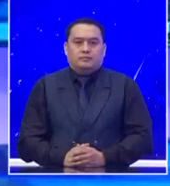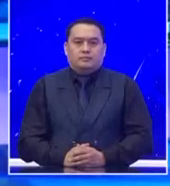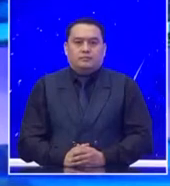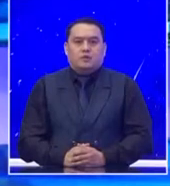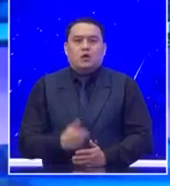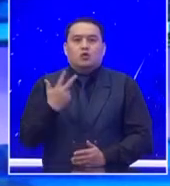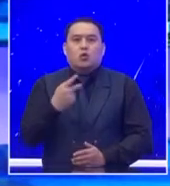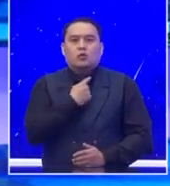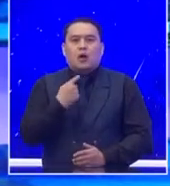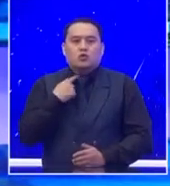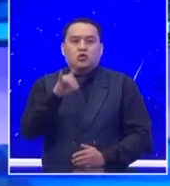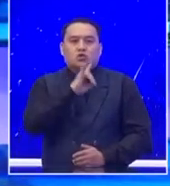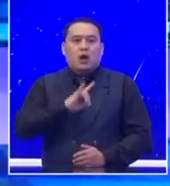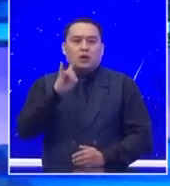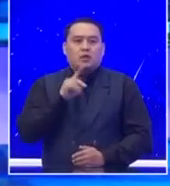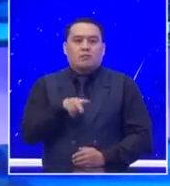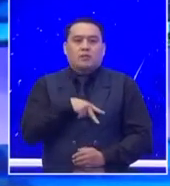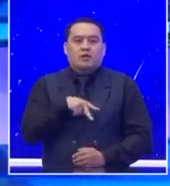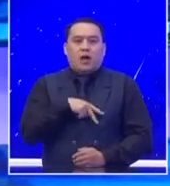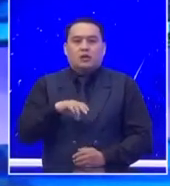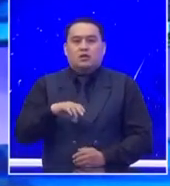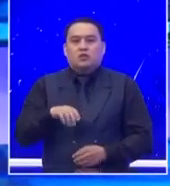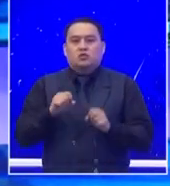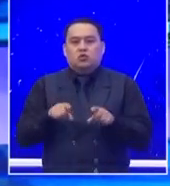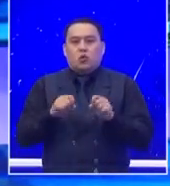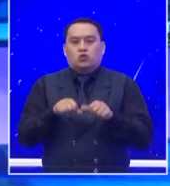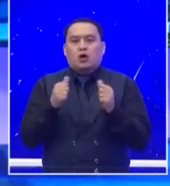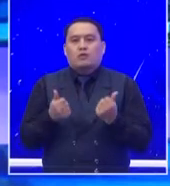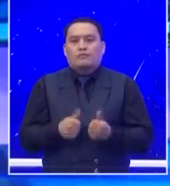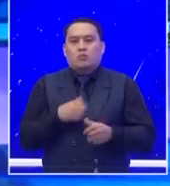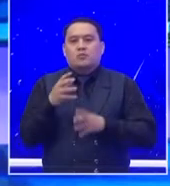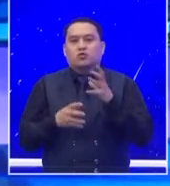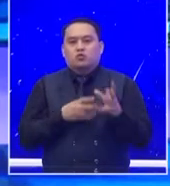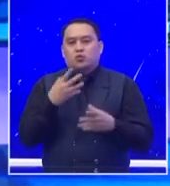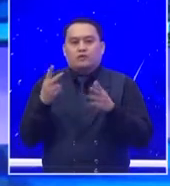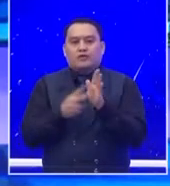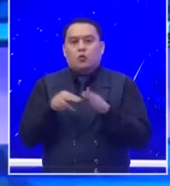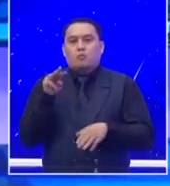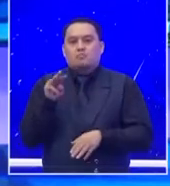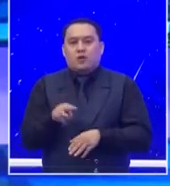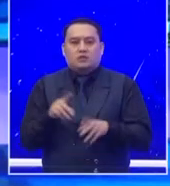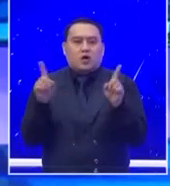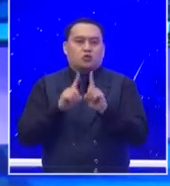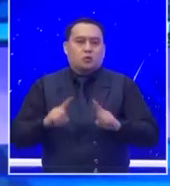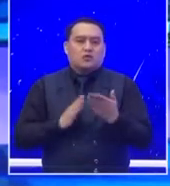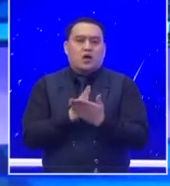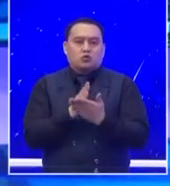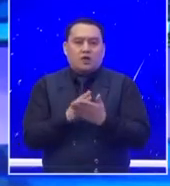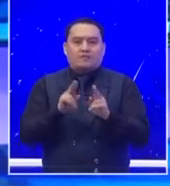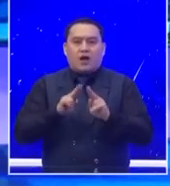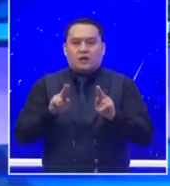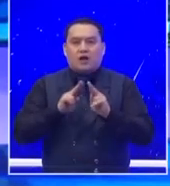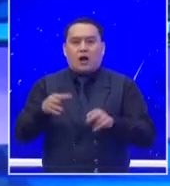Трех талдыкурганских женщин наградили медалями «Алтын жүрек» в канун международного праздника 8 марта за особые